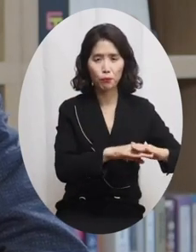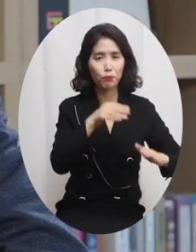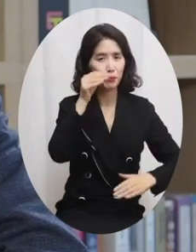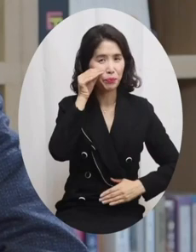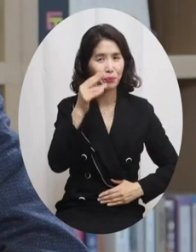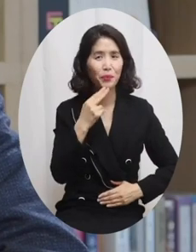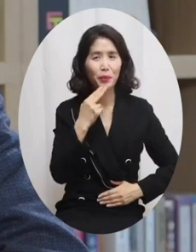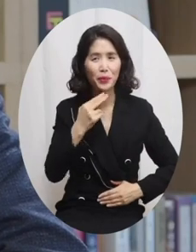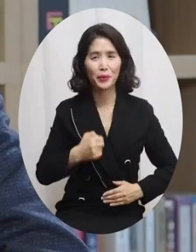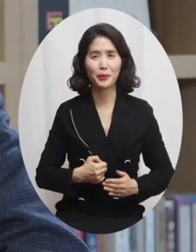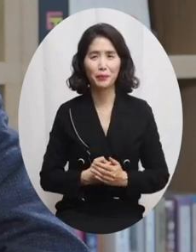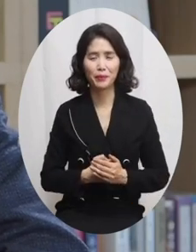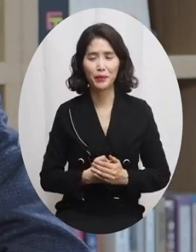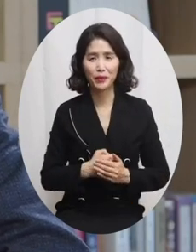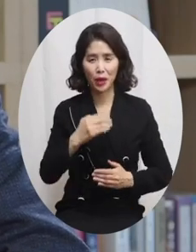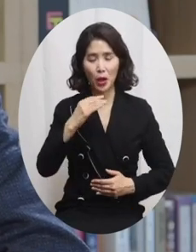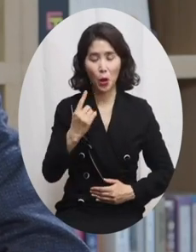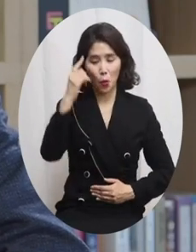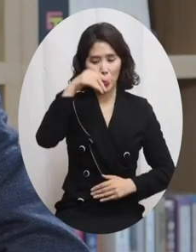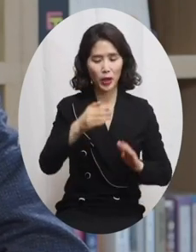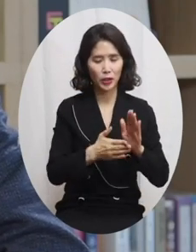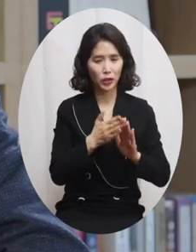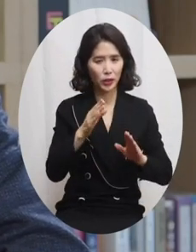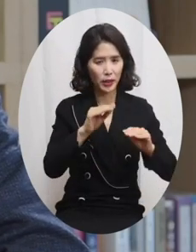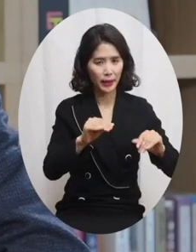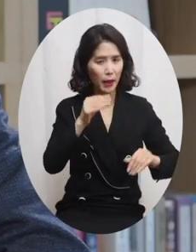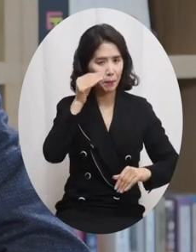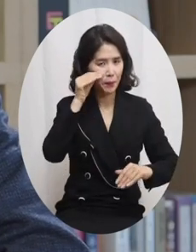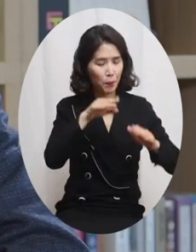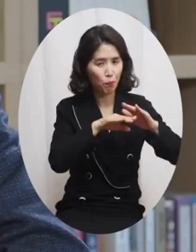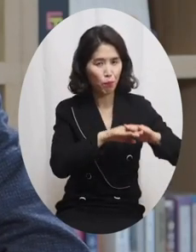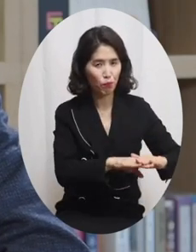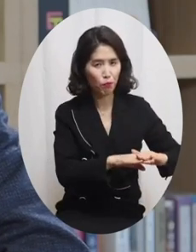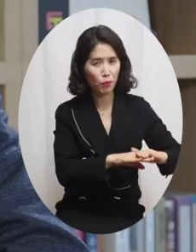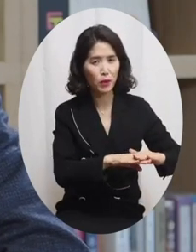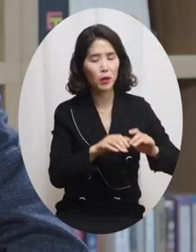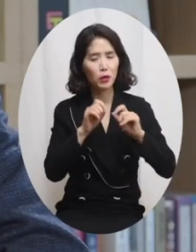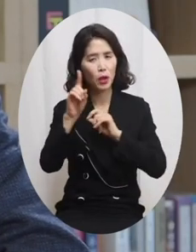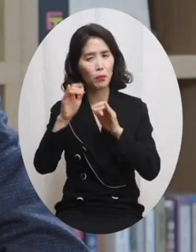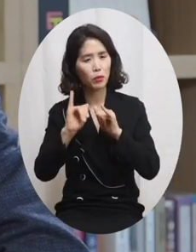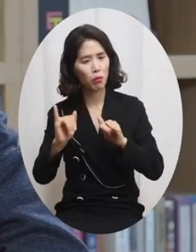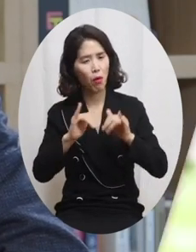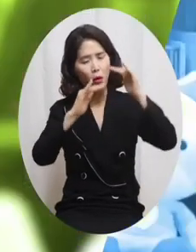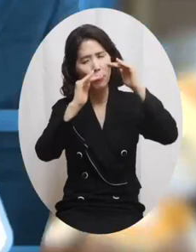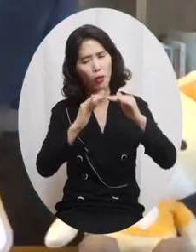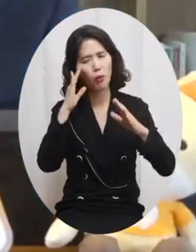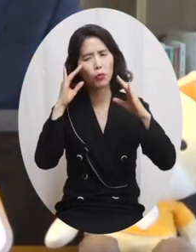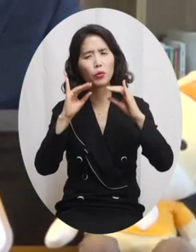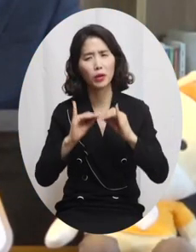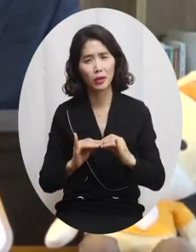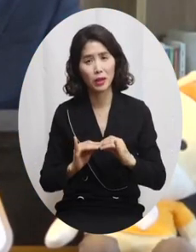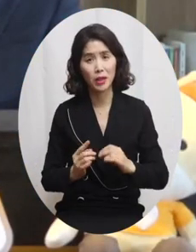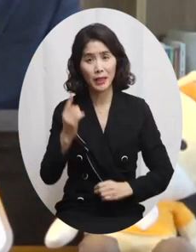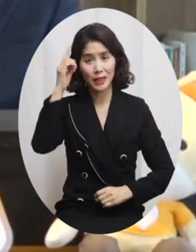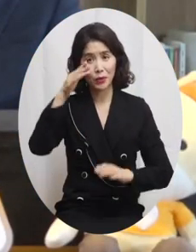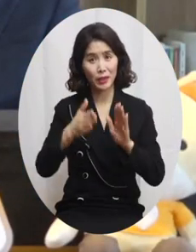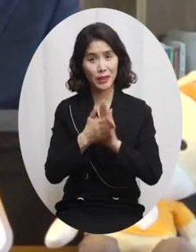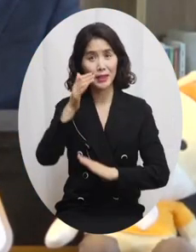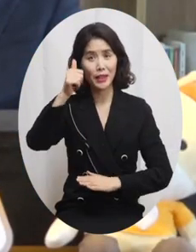하질 않잖아요. 그런 부분에 대한 그것들에 대해서 많은 나라들이 공감을 했던 거죠.